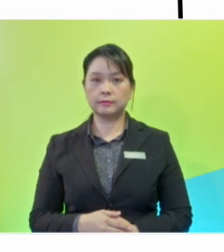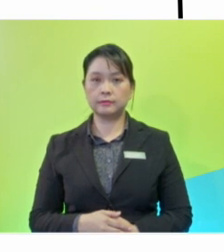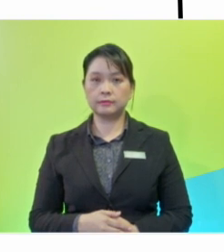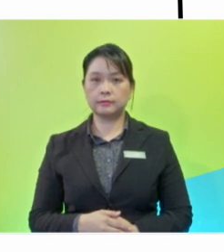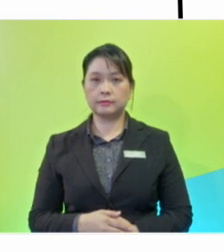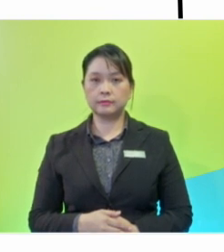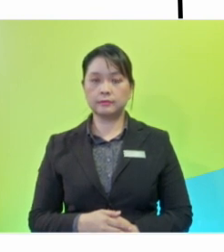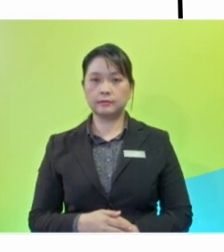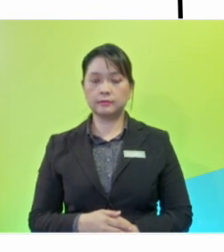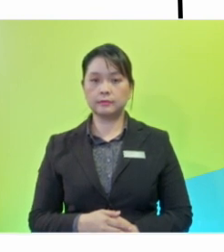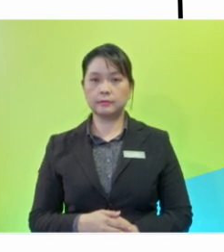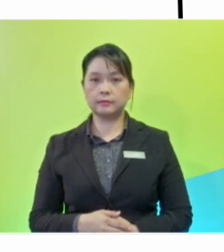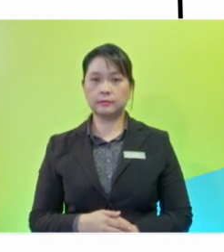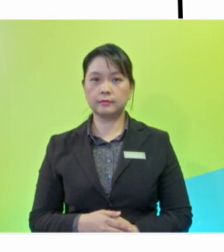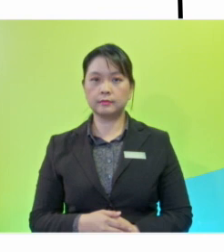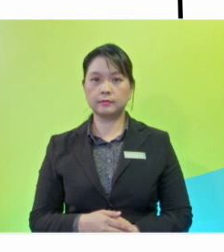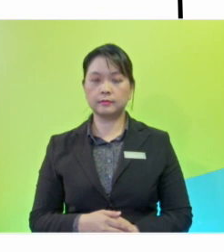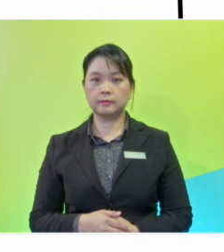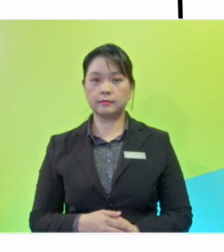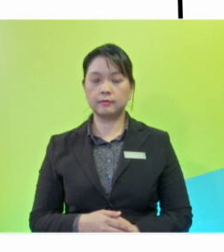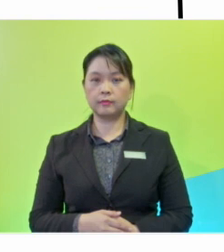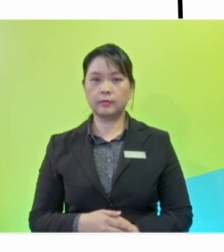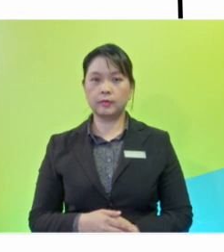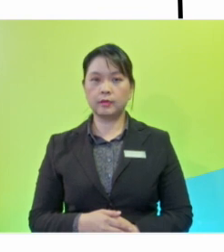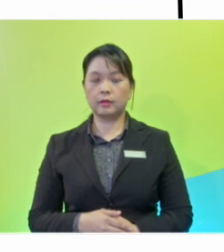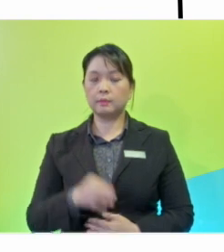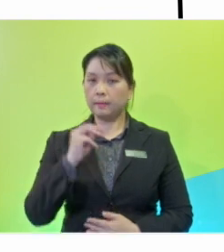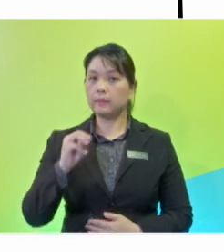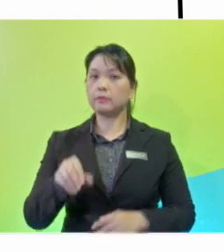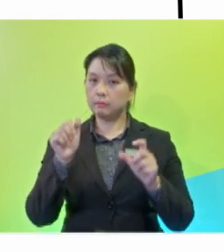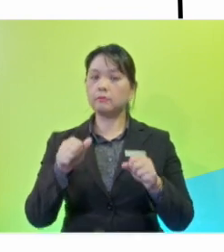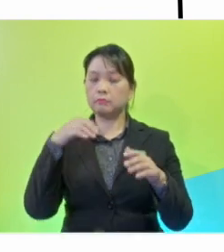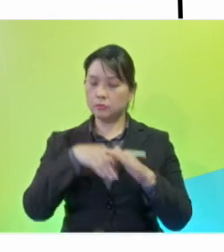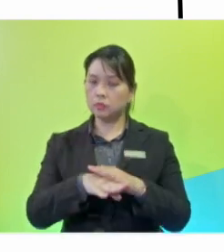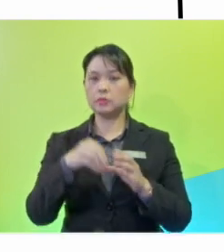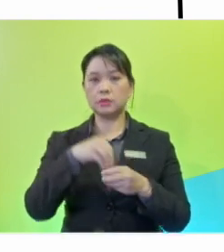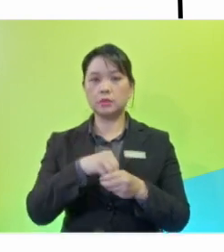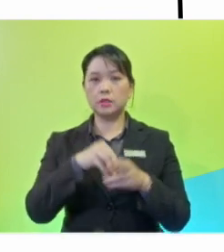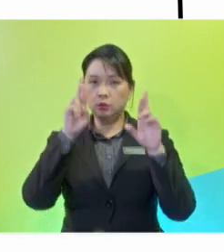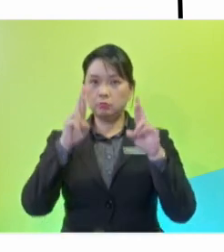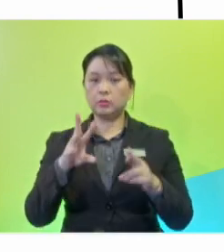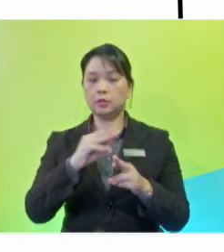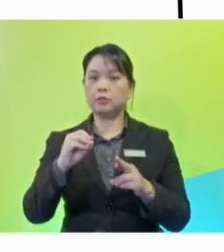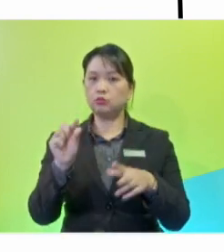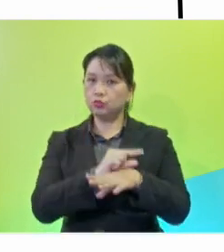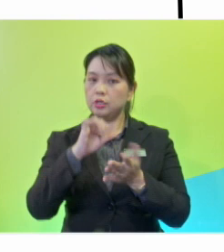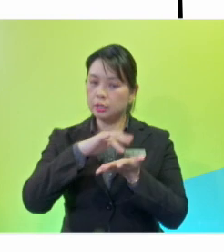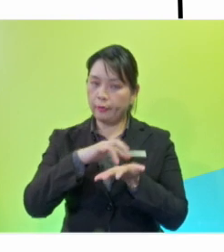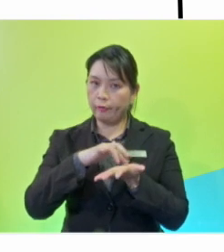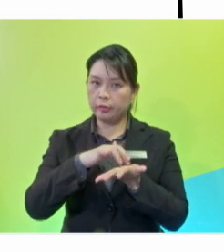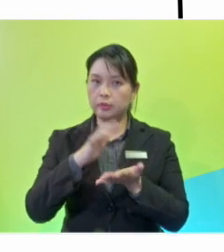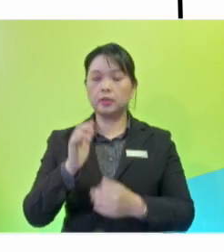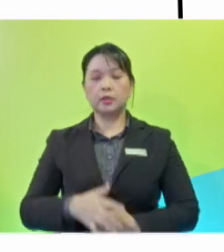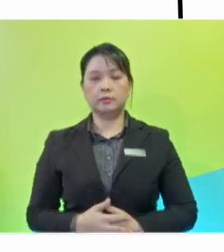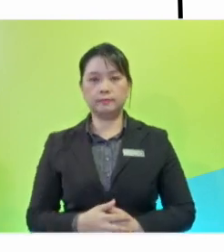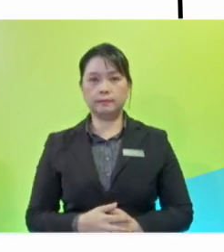0.5 n kita adalah 10 maka murid-muri boleh masukkan dalam rumus dan tekan kartu itu bila masuk ke dalam rumus